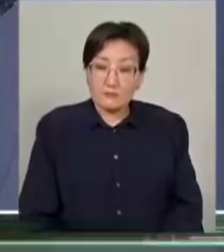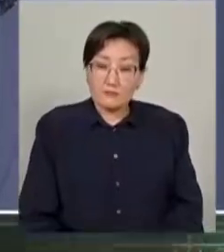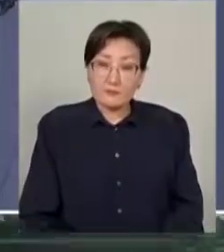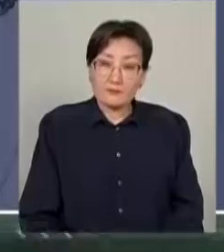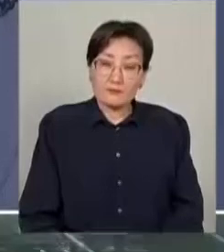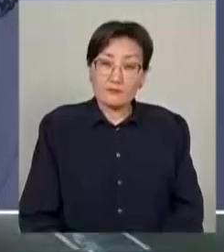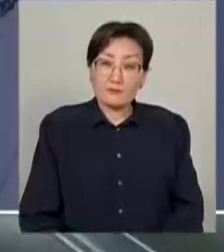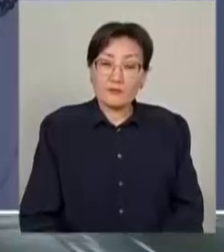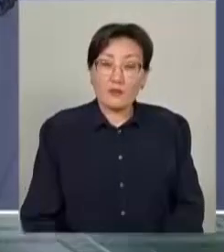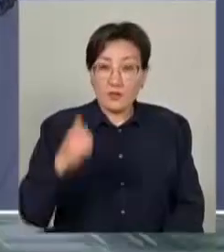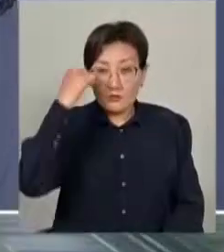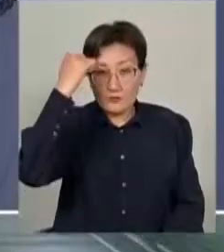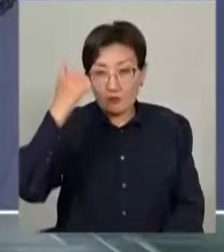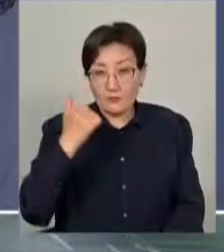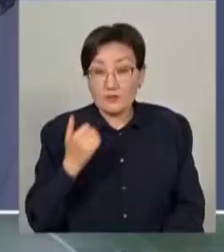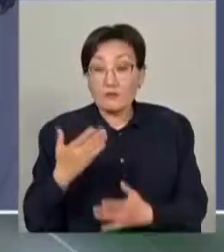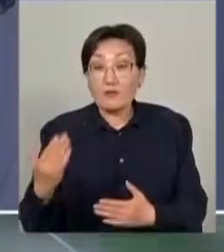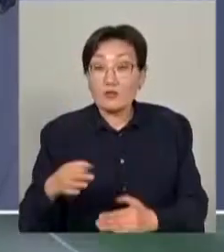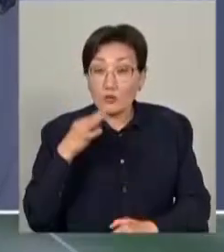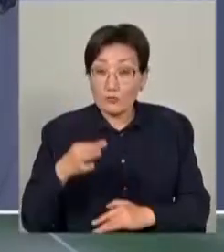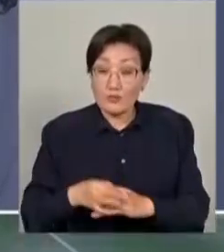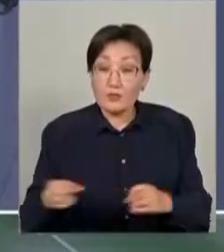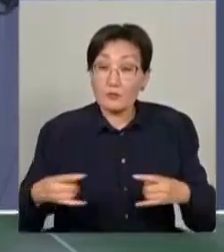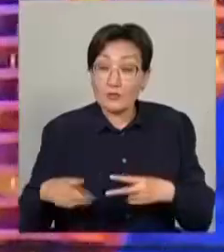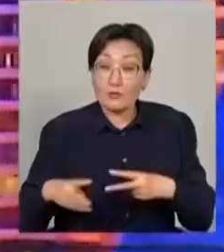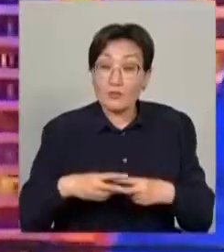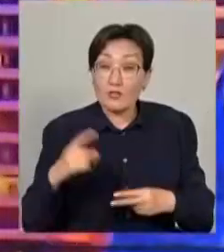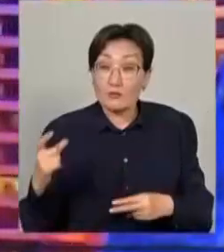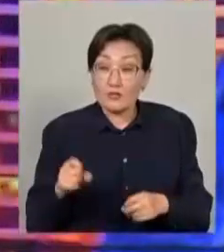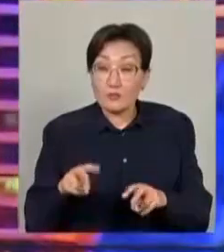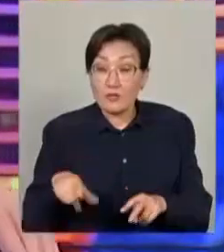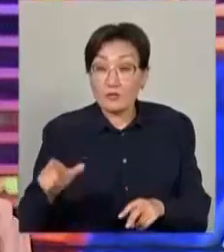Благодарю за уделенное время. С нами на прямой связи был экономист Сапарбай Жубаев.